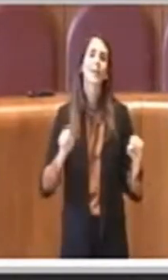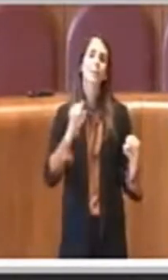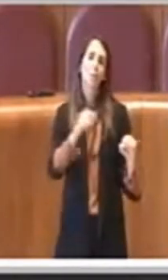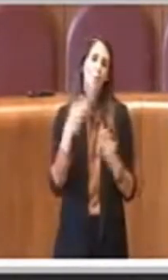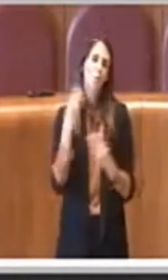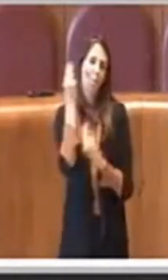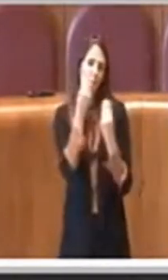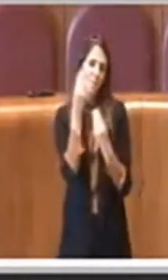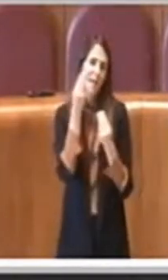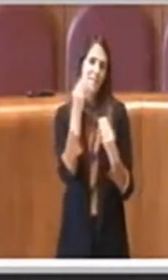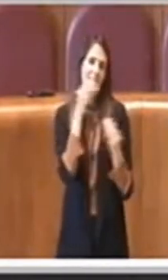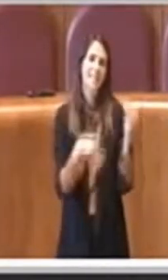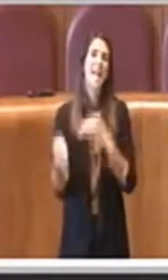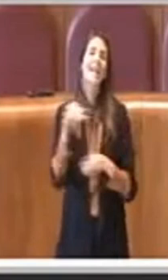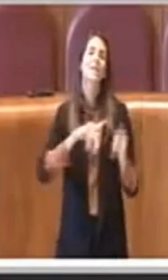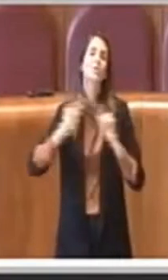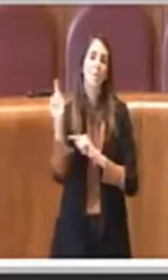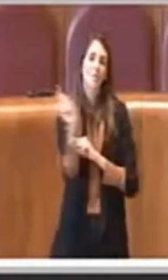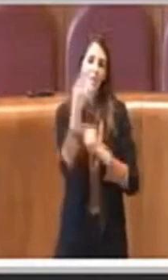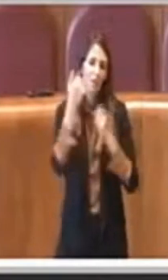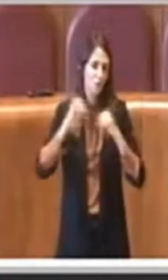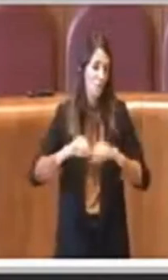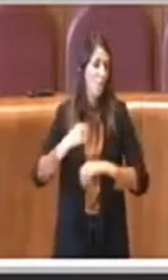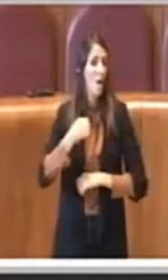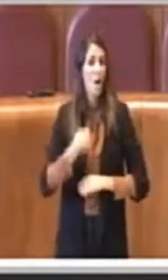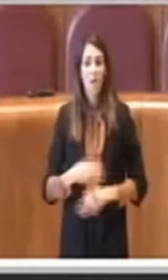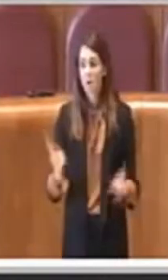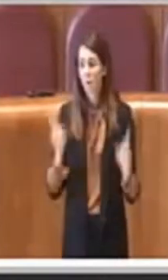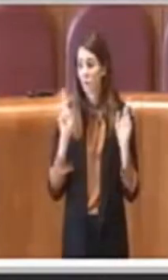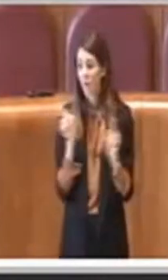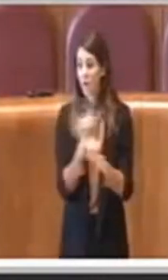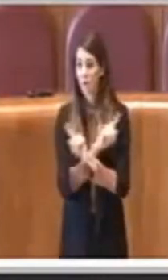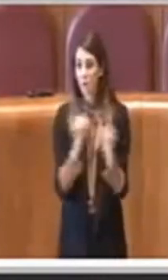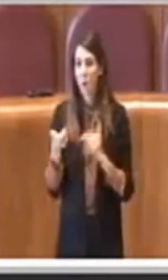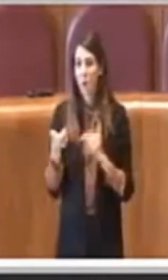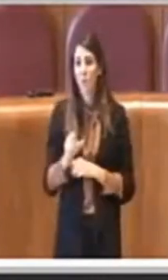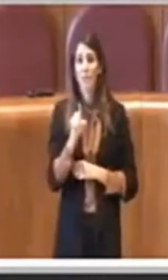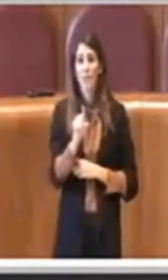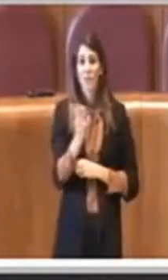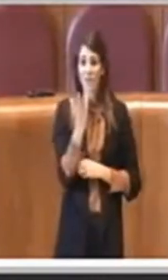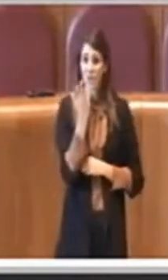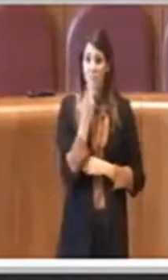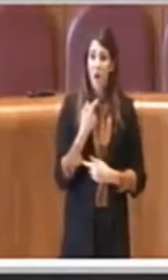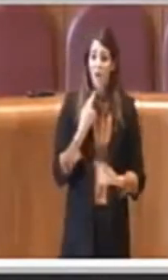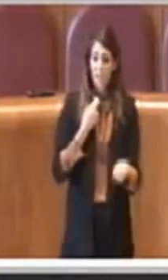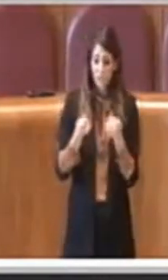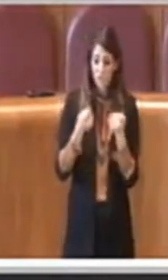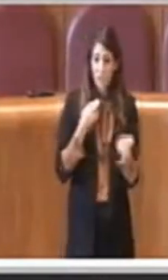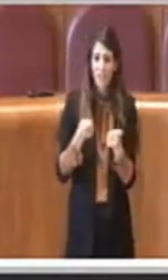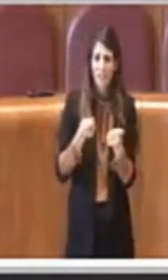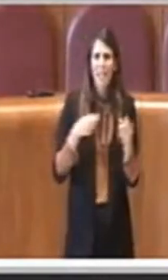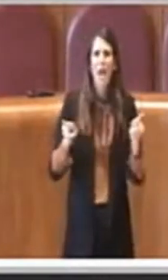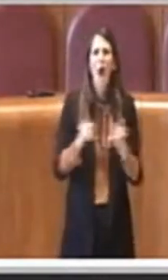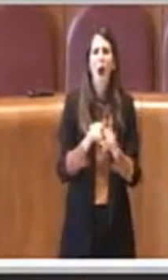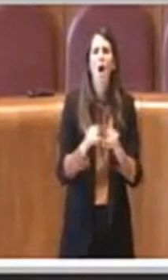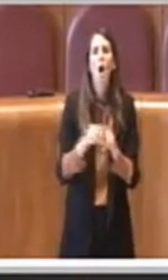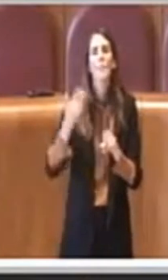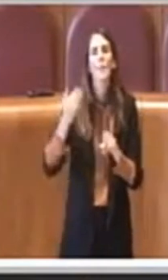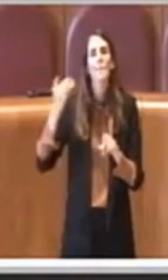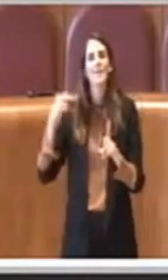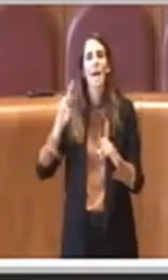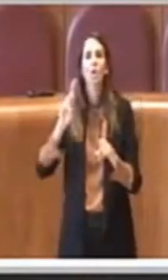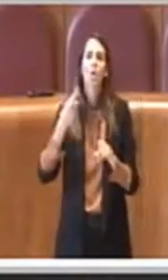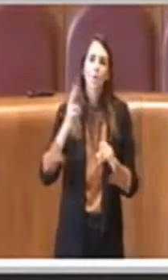di no, collega Pelonsi, perché se la vostra gestione è paragonabile a quella di Rutelli Veltroni